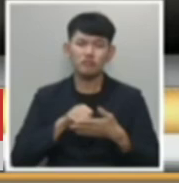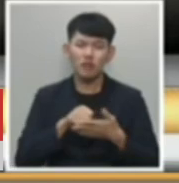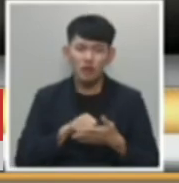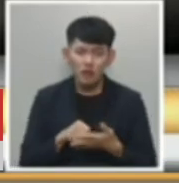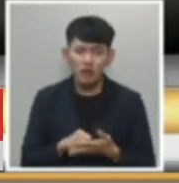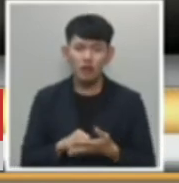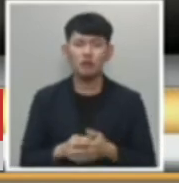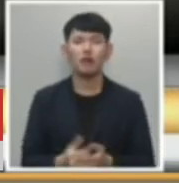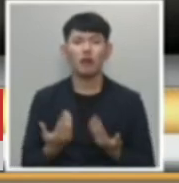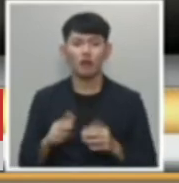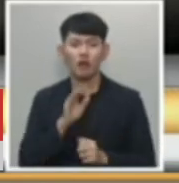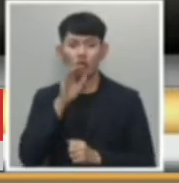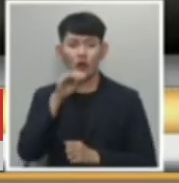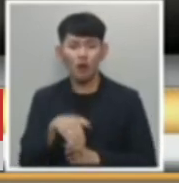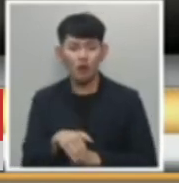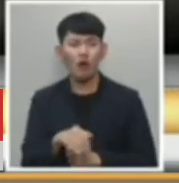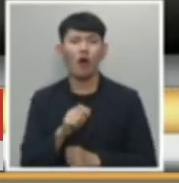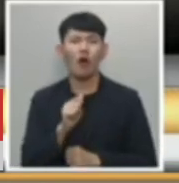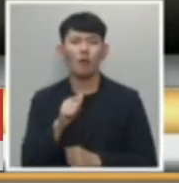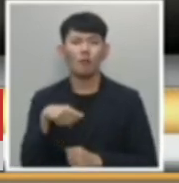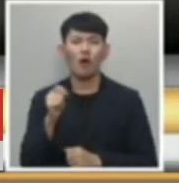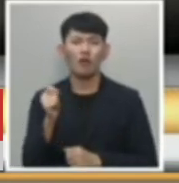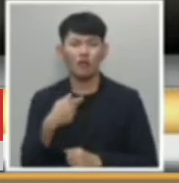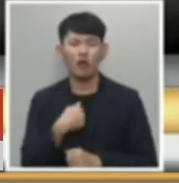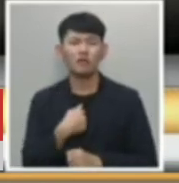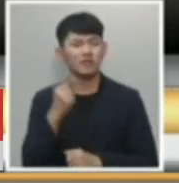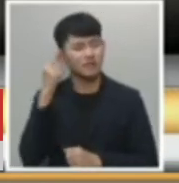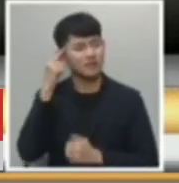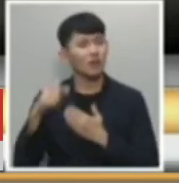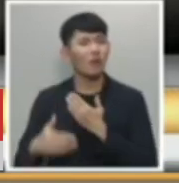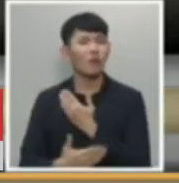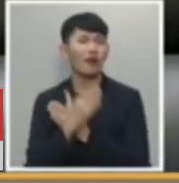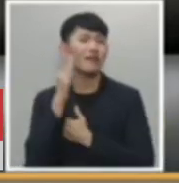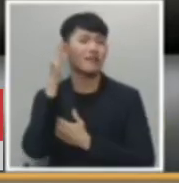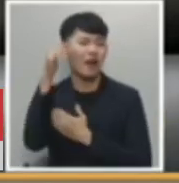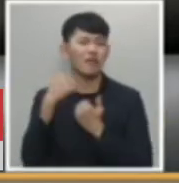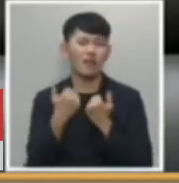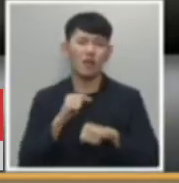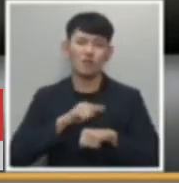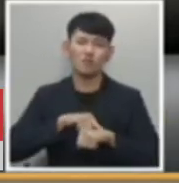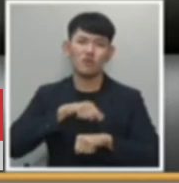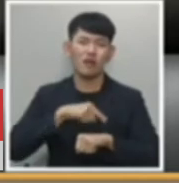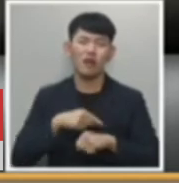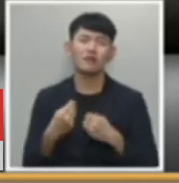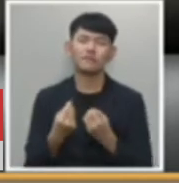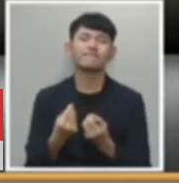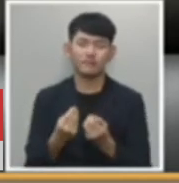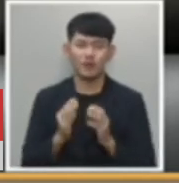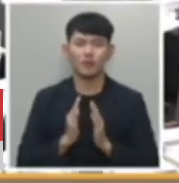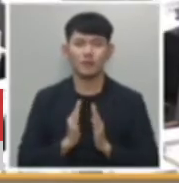ท้องถิ่นก็คงจะไว้โอกาสหน้านะครับเพราะจะรบกวนเวลาของคนอื่นต่อครับขอบคุณม